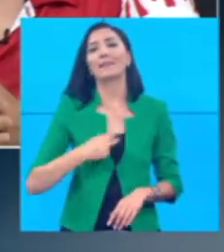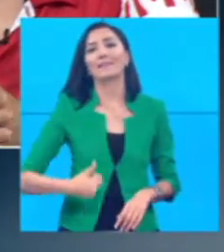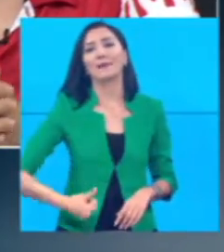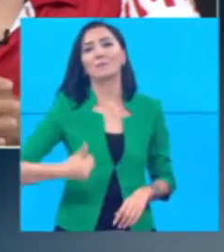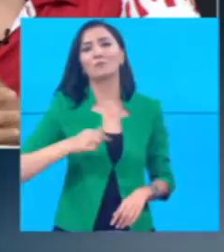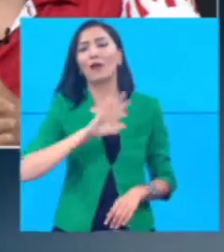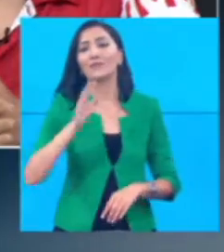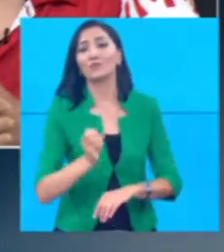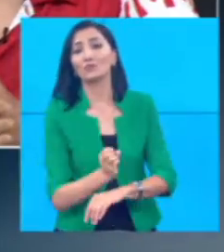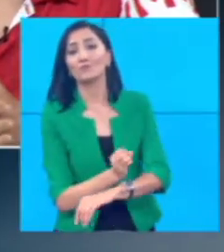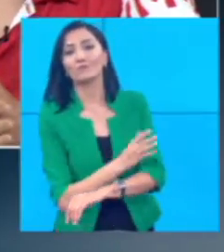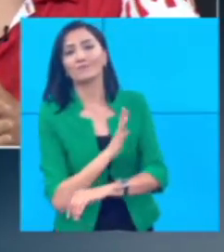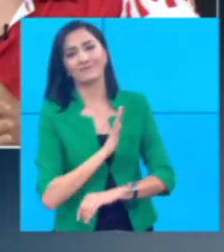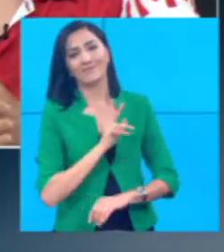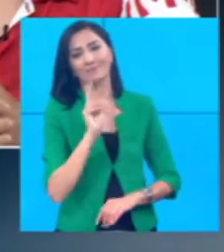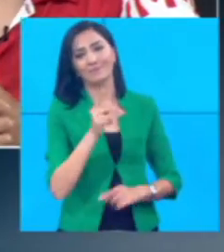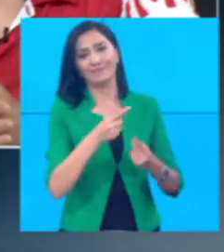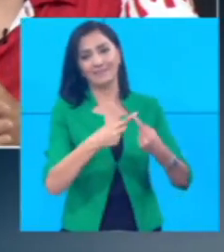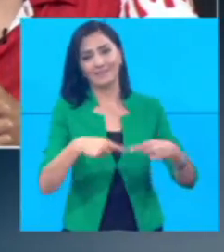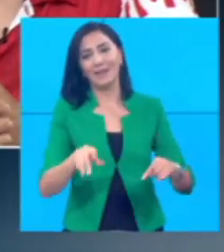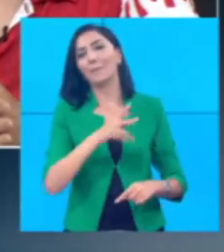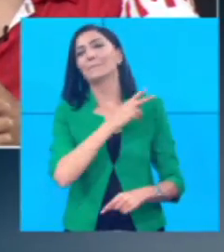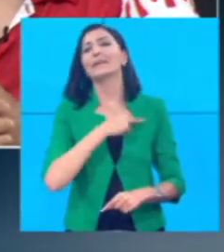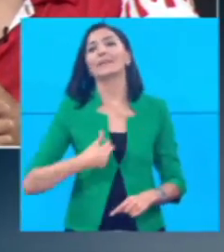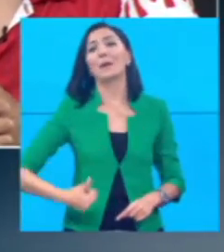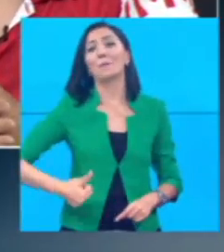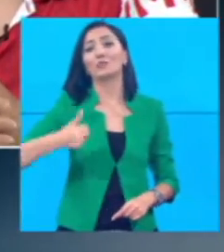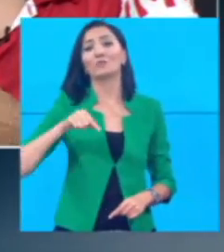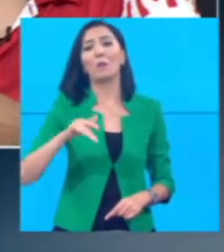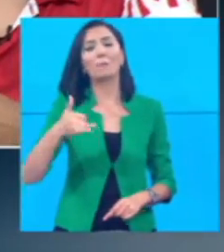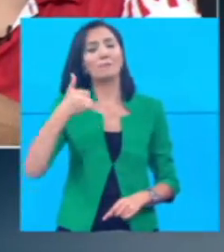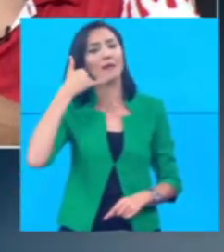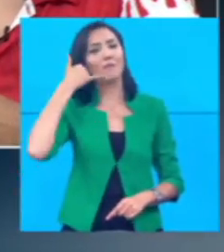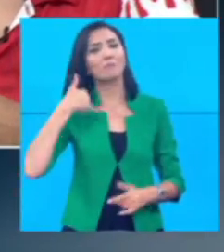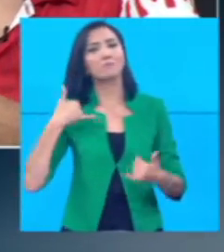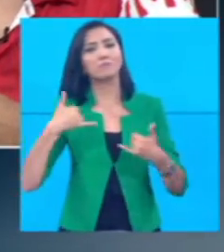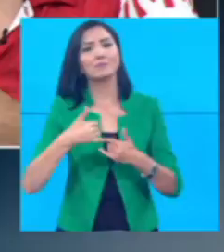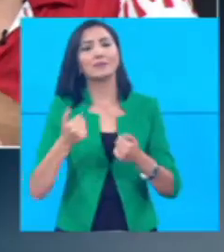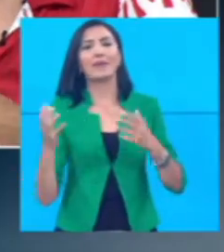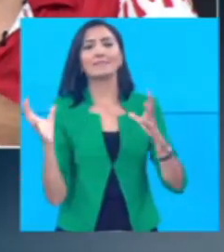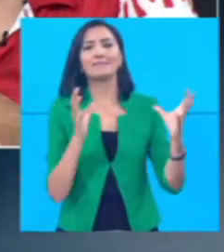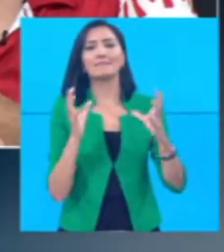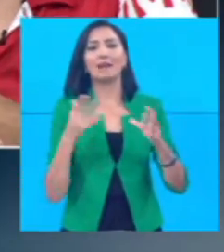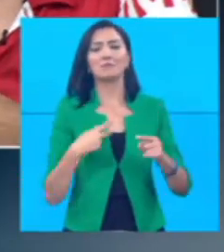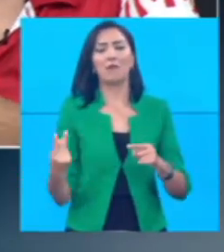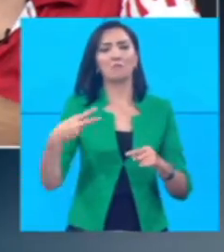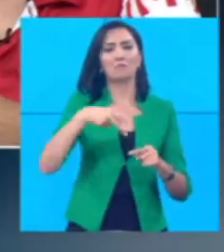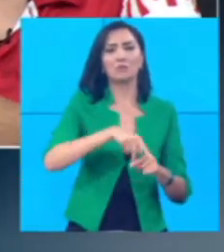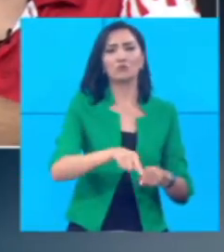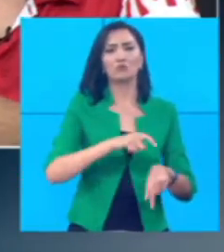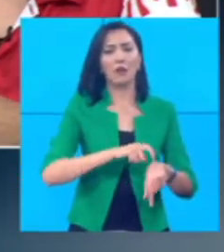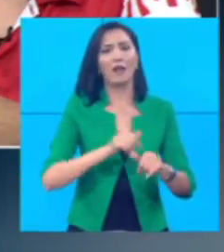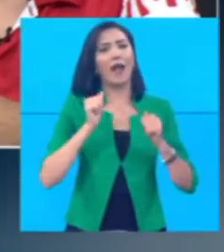Belediye başkanımız... Herkes gurur duyuyor yani sizlerle. Aynen öyle. Belediye başkanımız şu anda bir telefon ediyorum. Servis ayağımda. Şu